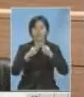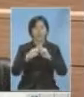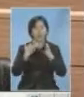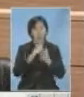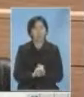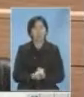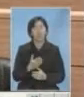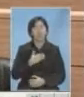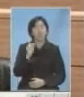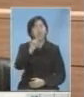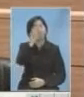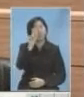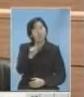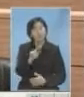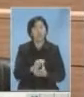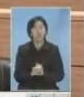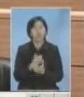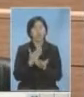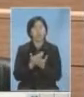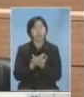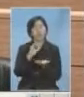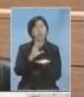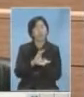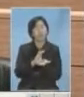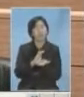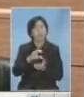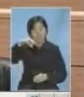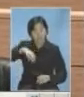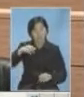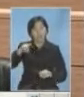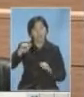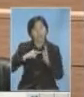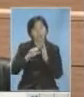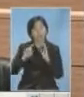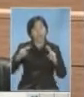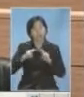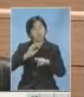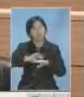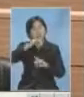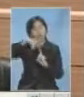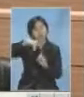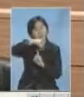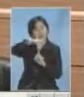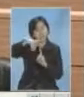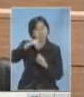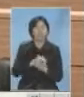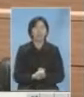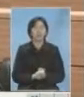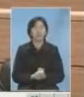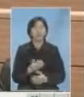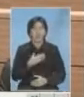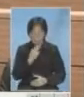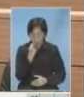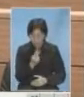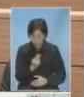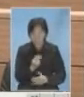ต่ประเด็นที่มันมีปัญหาคือว่ามีการตั้งงบประมาณไว้อยู่ที่สำนักปลัดของกระทรวงทรัพย์ซึ่งไปดูสักนิดหนึ่งครับว่